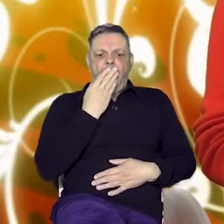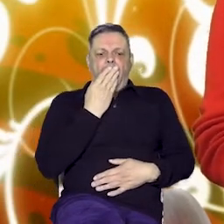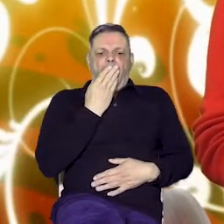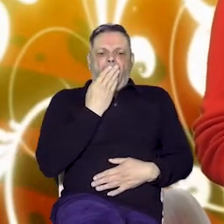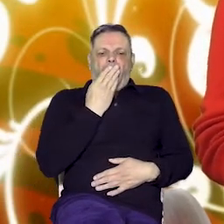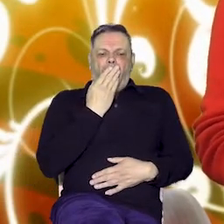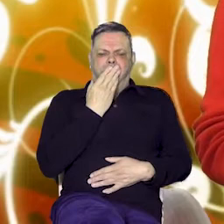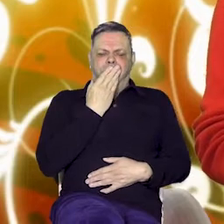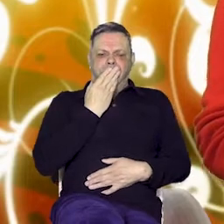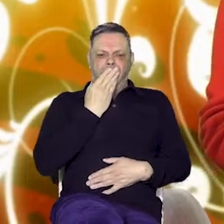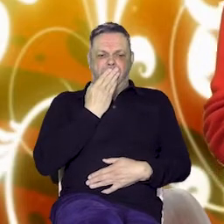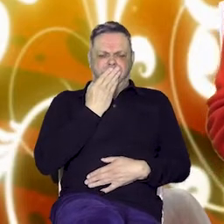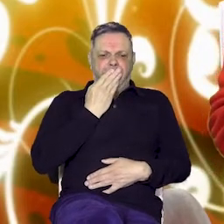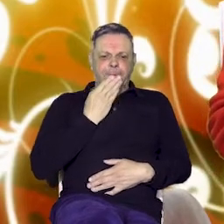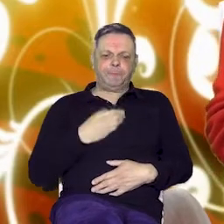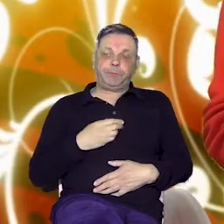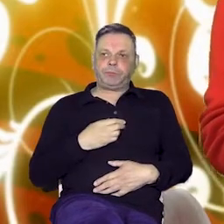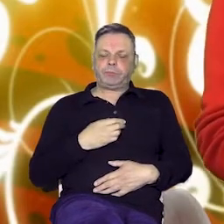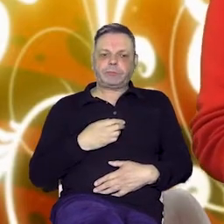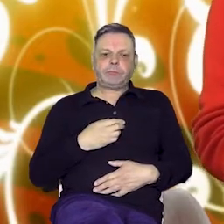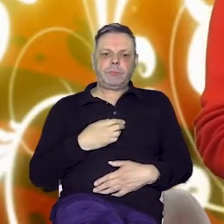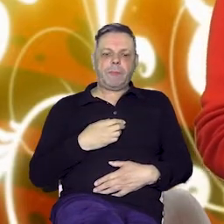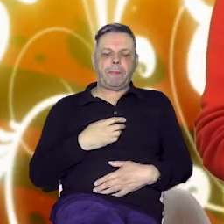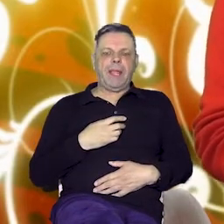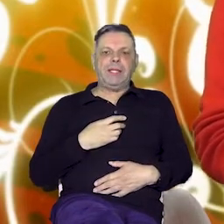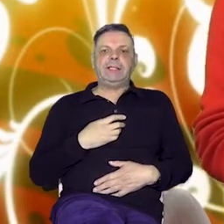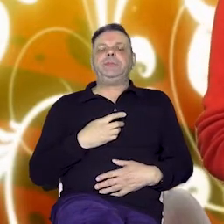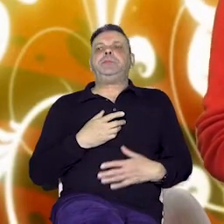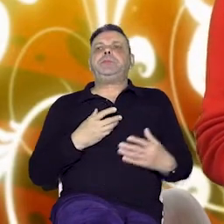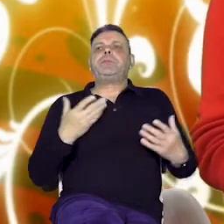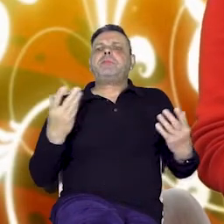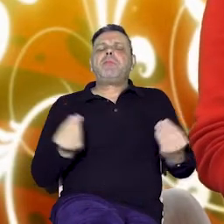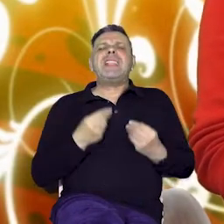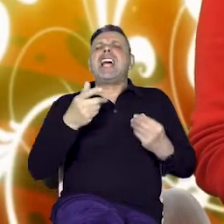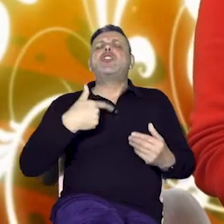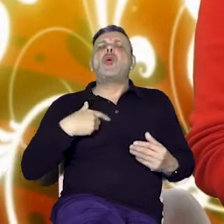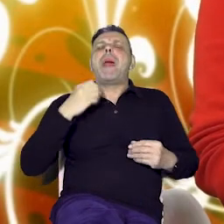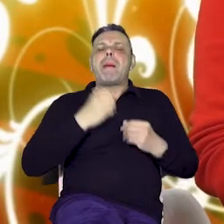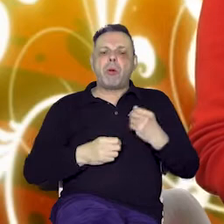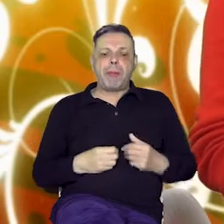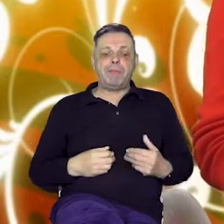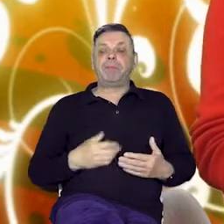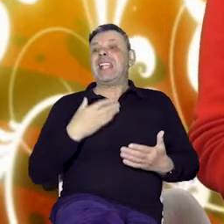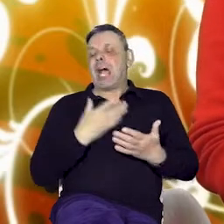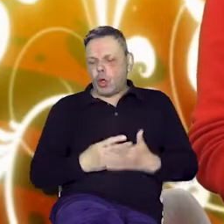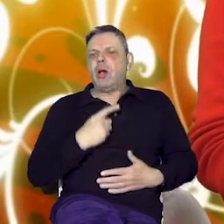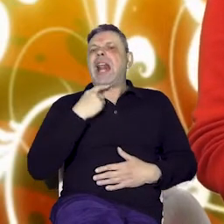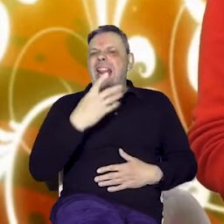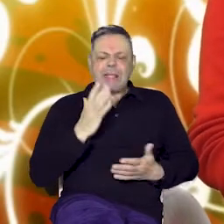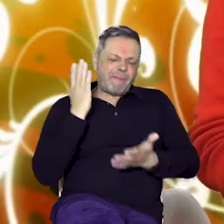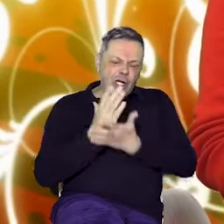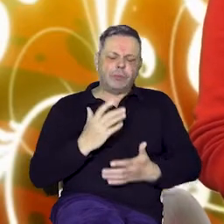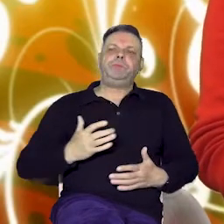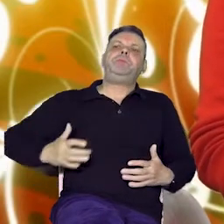Suočit se, ali u stvari i znati. A znate zašto znati? Zašto je to nama problem? Zato što u stvari ta bolest ne boli. To je što smo već